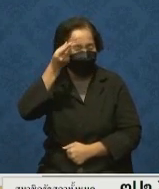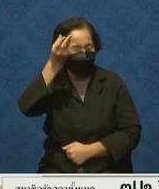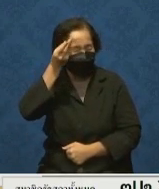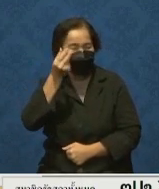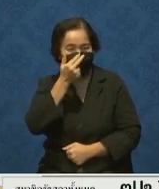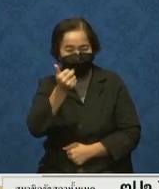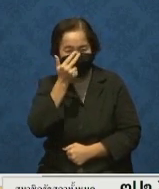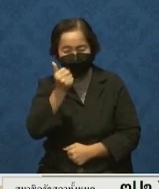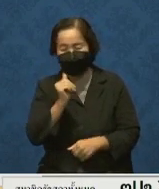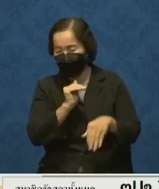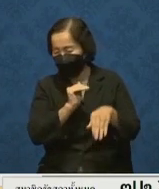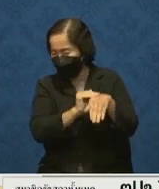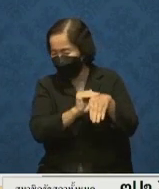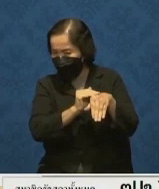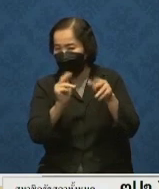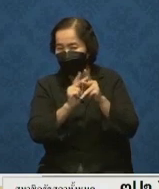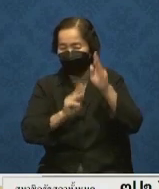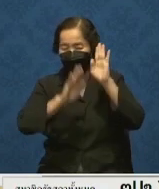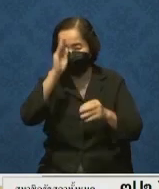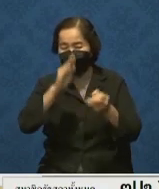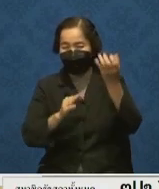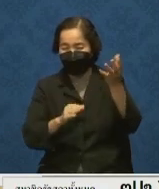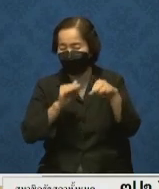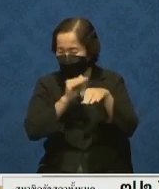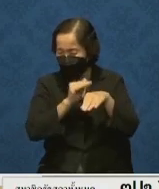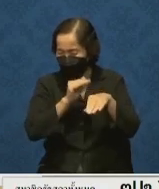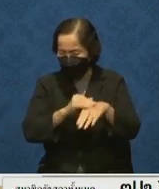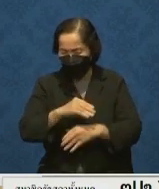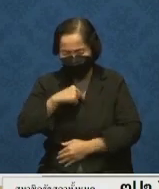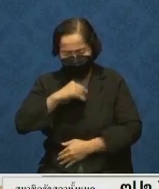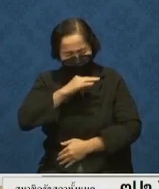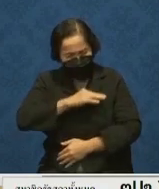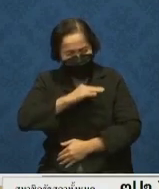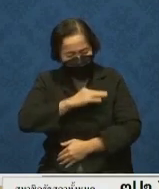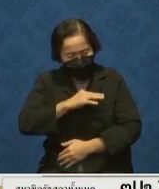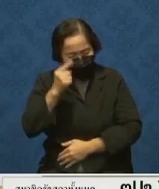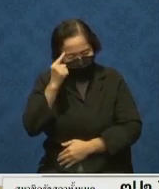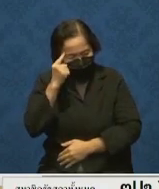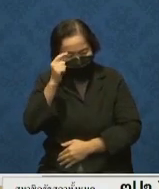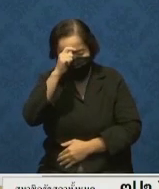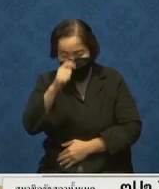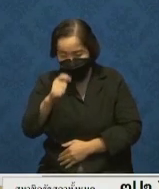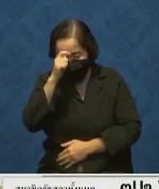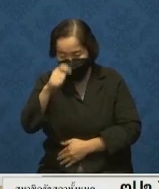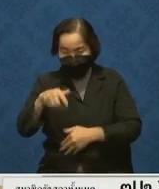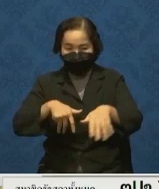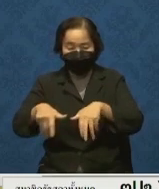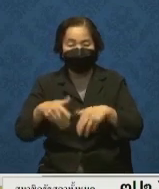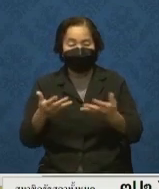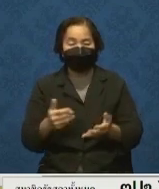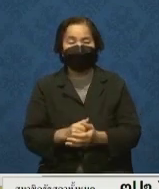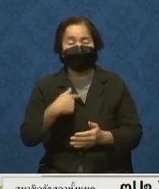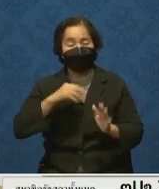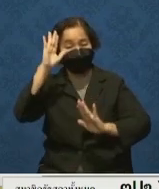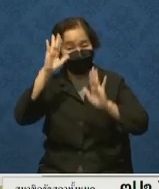ตุกต่องสำนกผิดชอบชวดีกระตุกต่องสำนึกความเห็นหัวประชาชนว่าจะมีอยู่รอไม่แล้วจะว compassionate